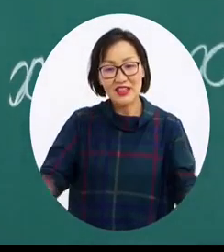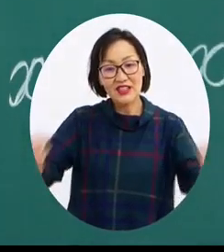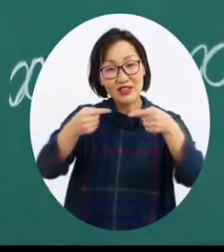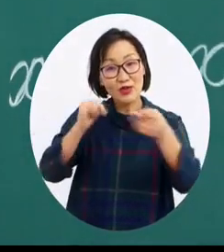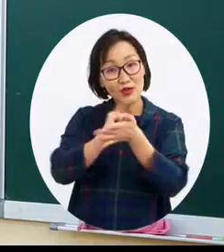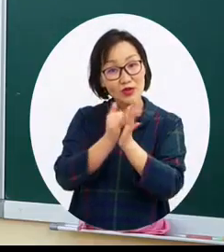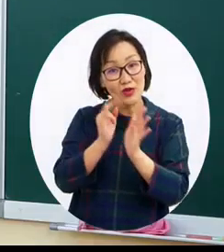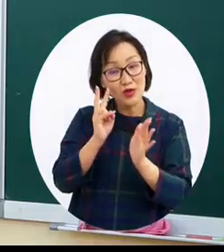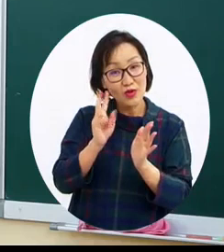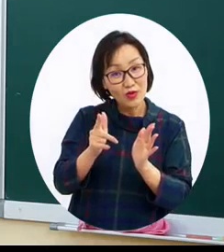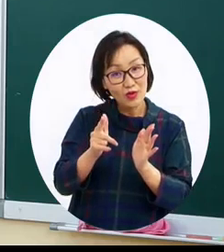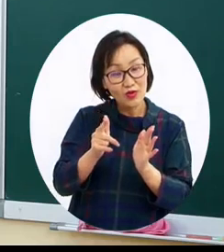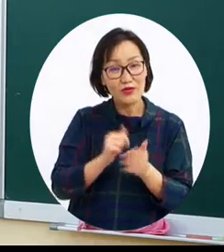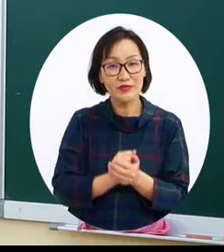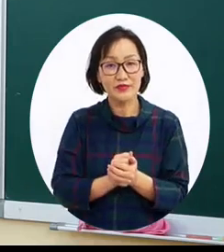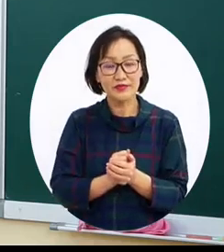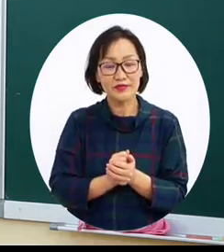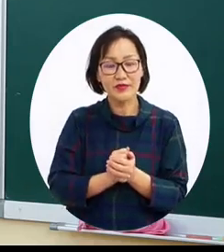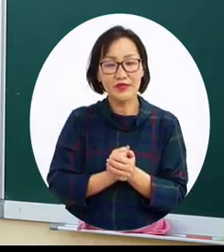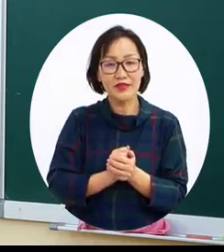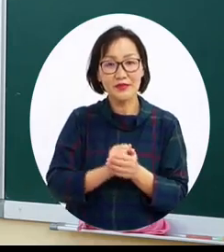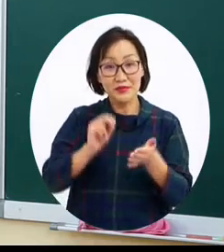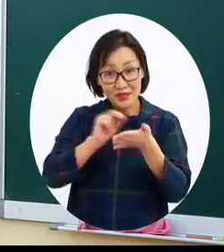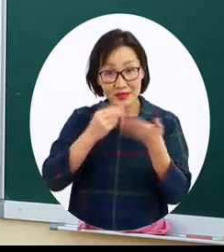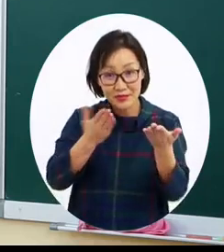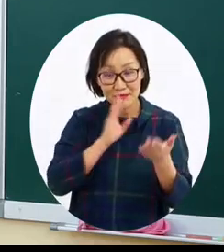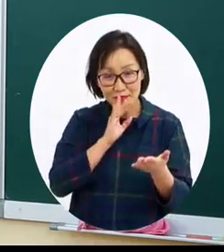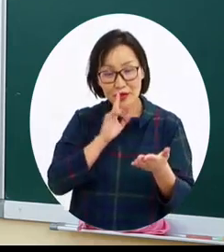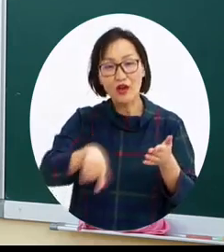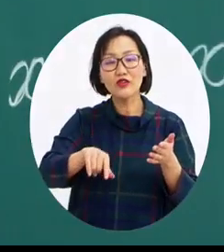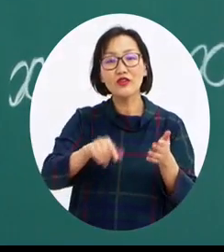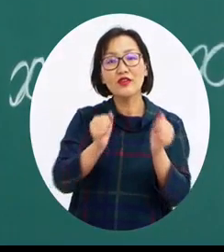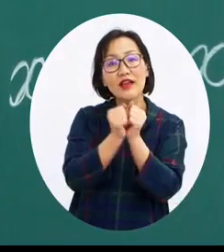байна? Сайн байна. Нөхөр.